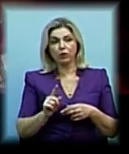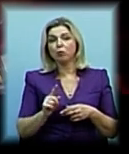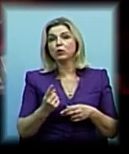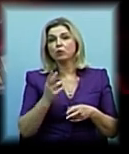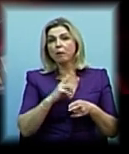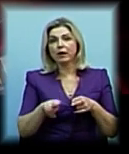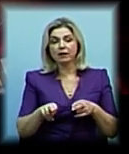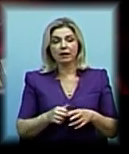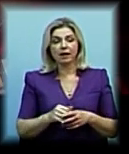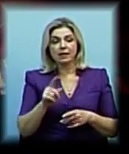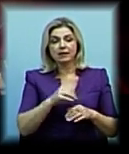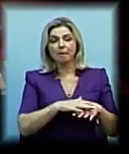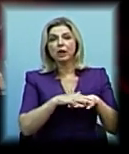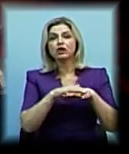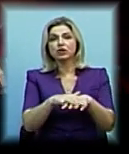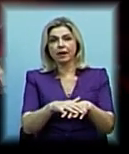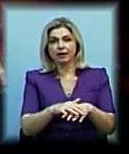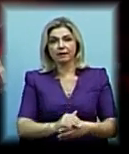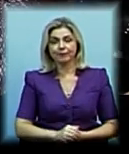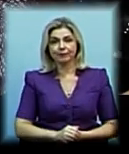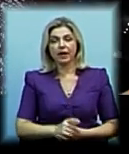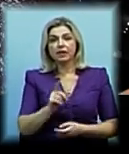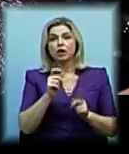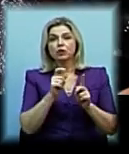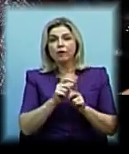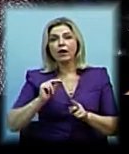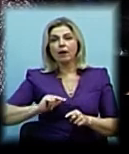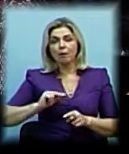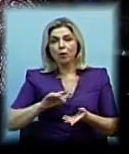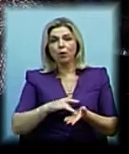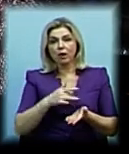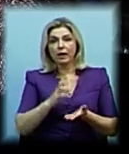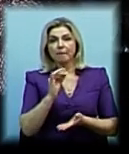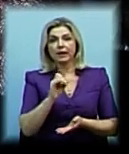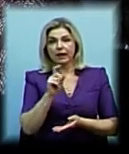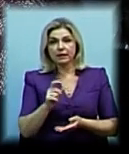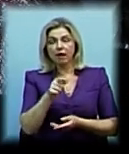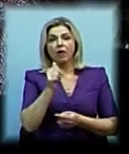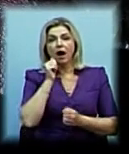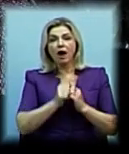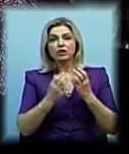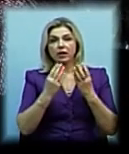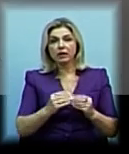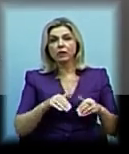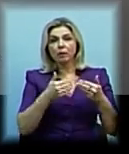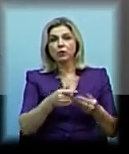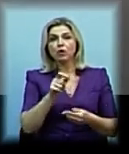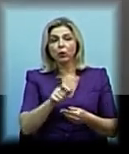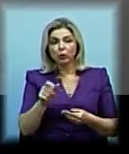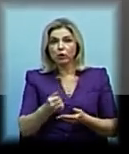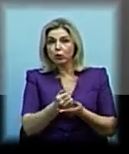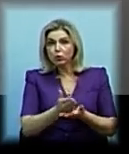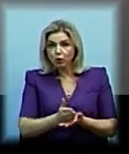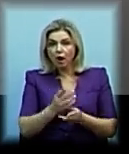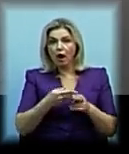Понимаете, самое интересное. За словами співробітників бухгалтерії Бризу, до них щодня звертаються користувачі послугами,